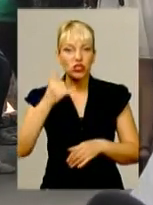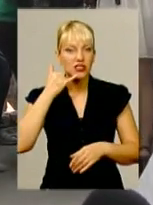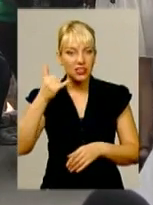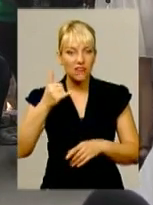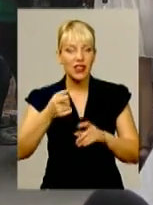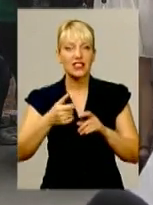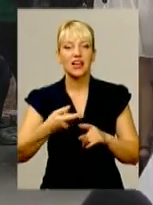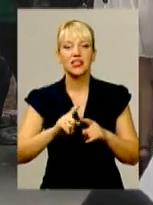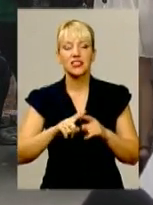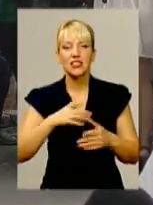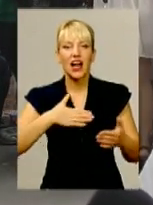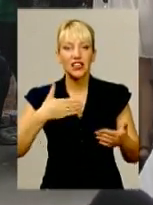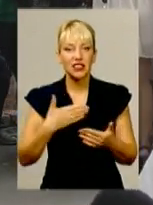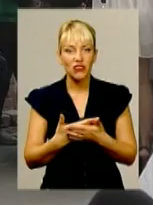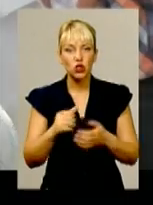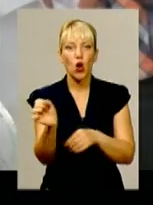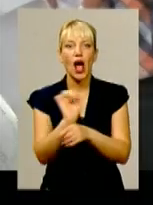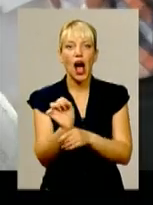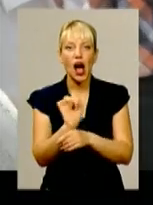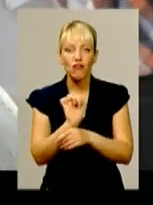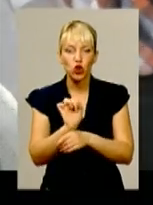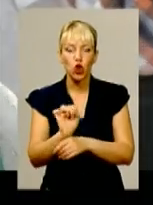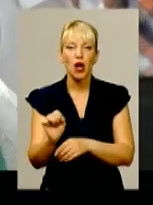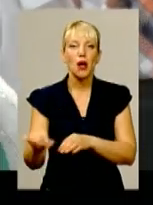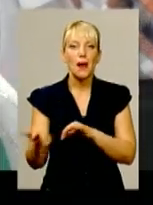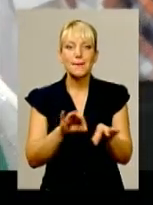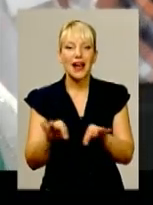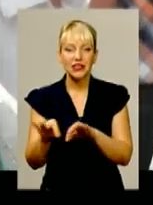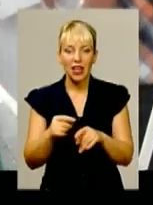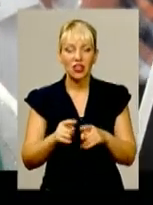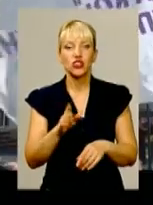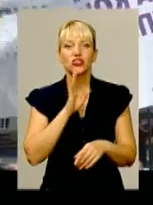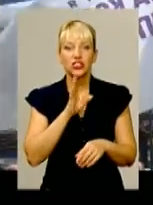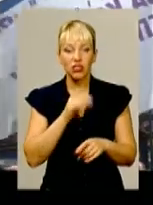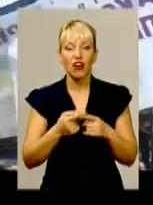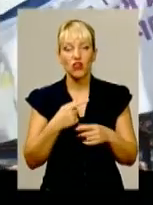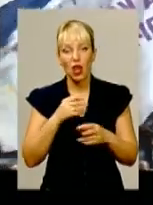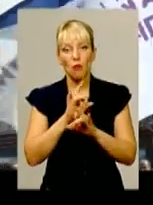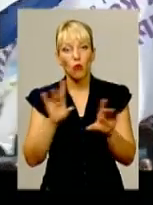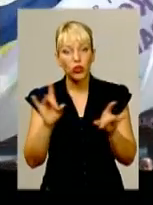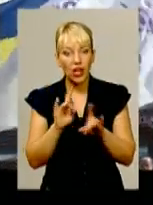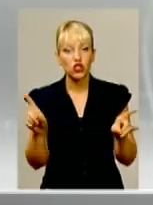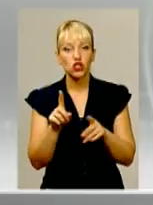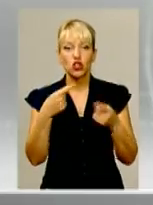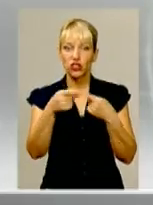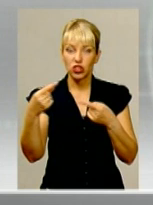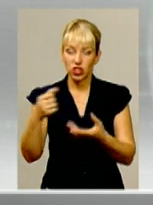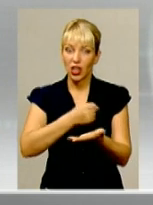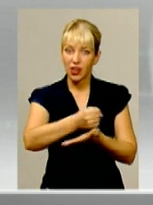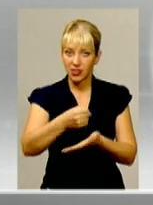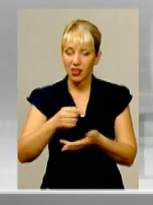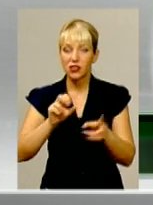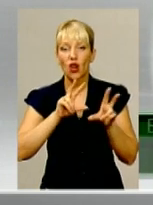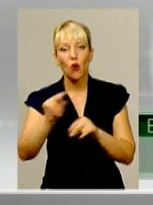Автомайдану. Вона охоче пояснює свій вчинок. Мовляв, якщо інші кандидати тільки обіцяють, то Герега діє. Я думаю, що